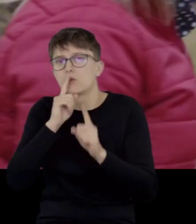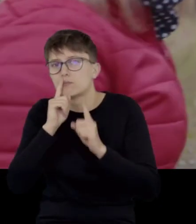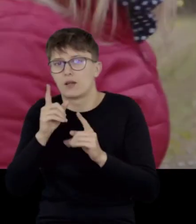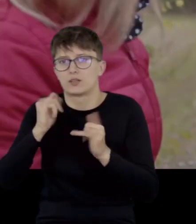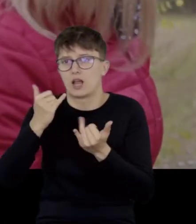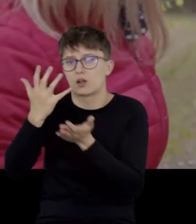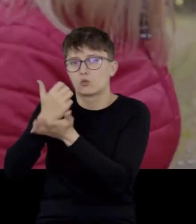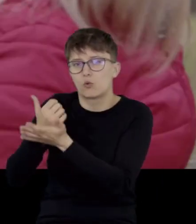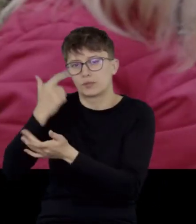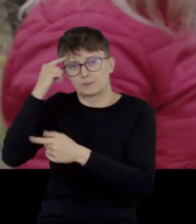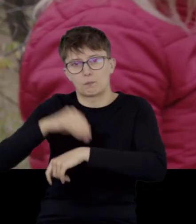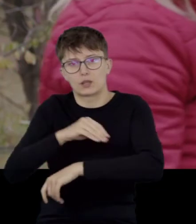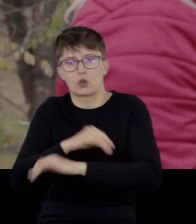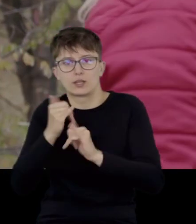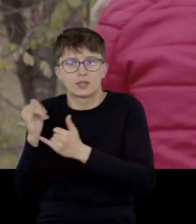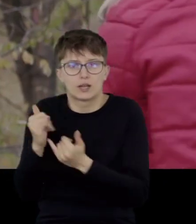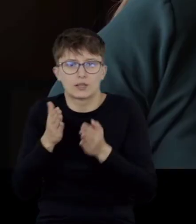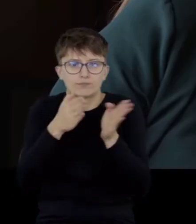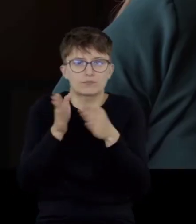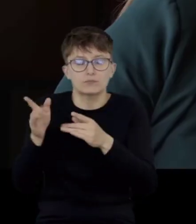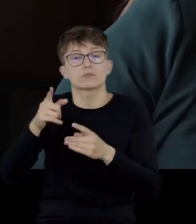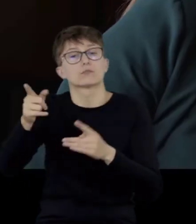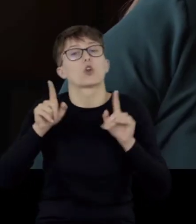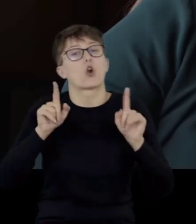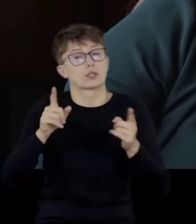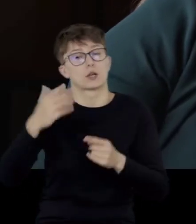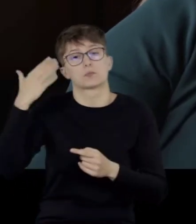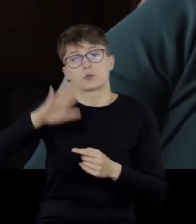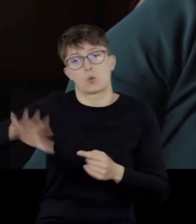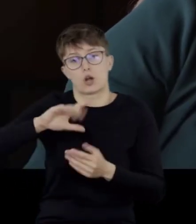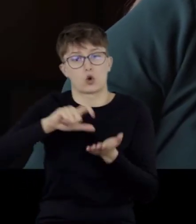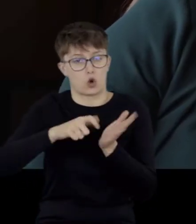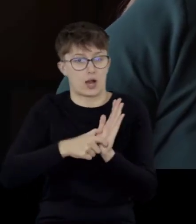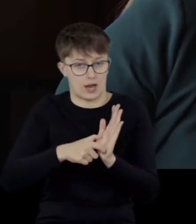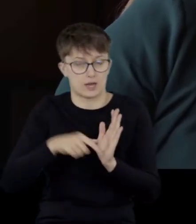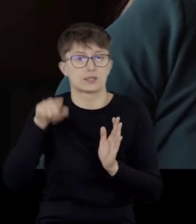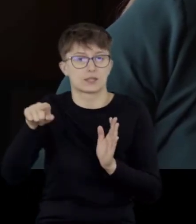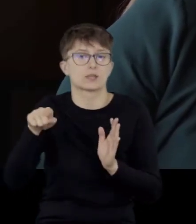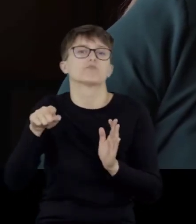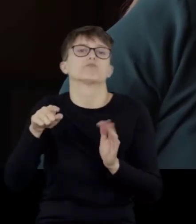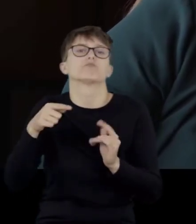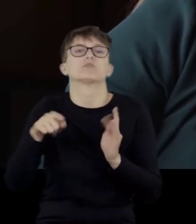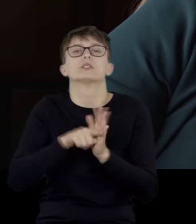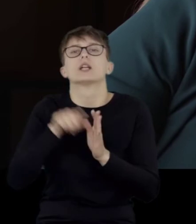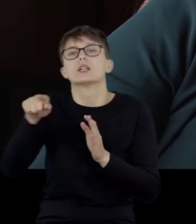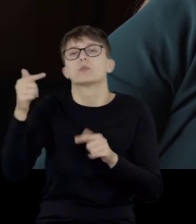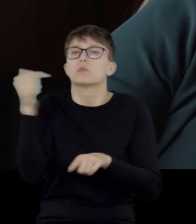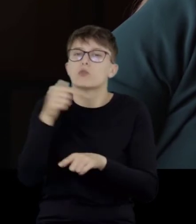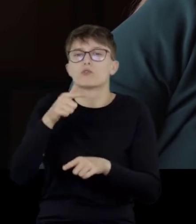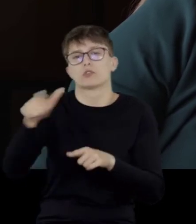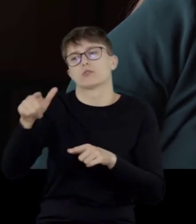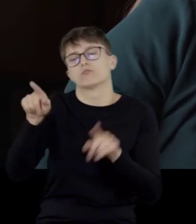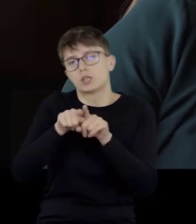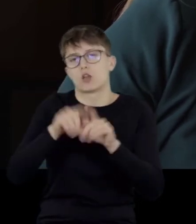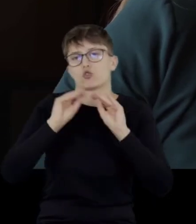taką ścieżkę odpowiednią dobrać, czyli dla organizatora społeczności lokalnej też powinny być